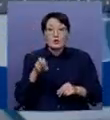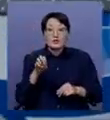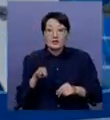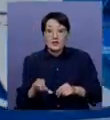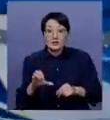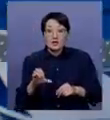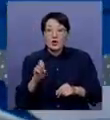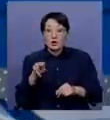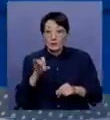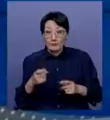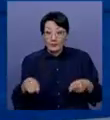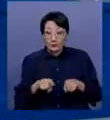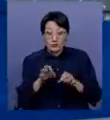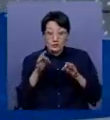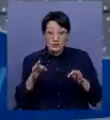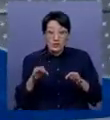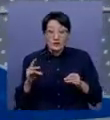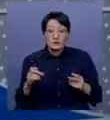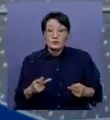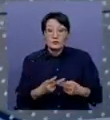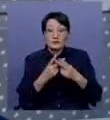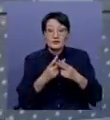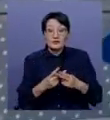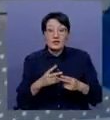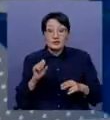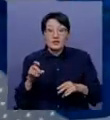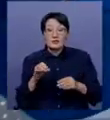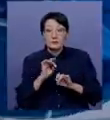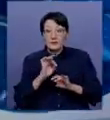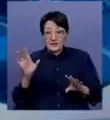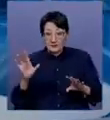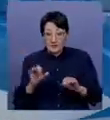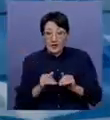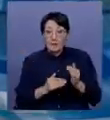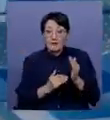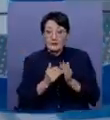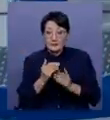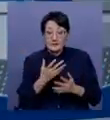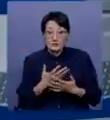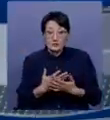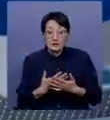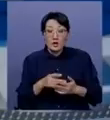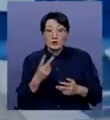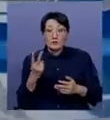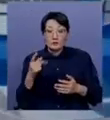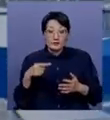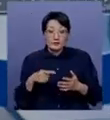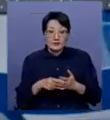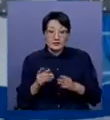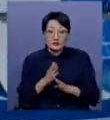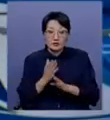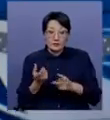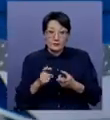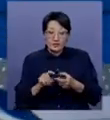Құрманбай осылай дейді. Ол елорда ұлттың мақтанышы мәртебесі деп санайды. Ал қос шаһар мен тағдырын